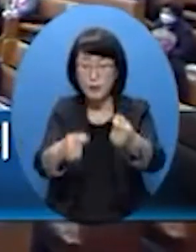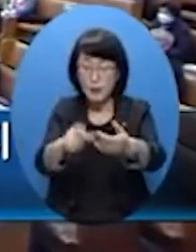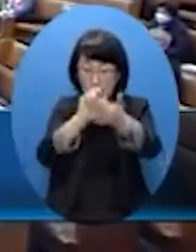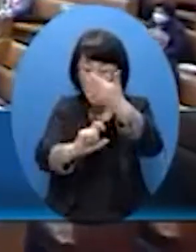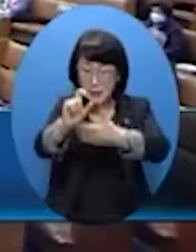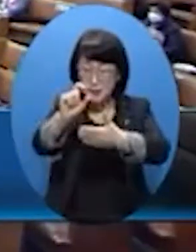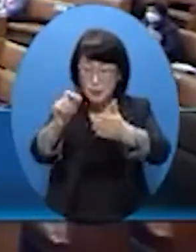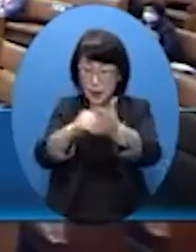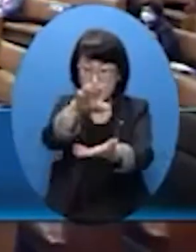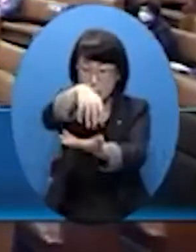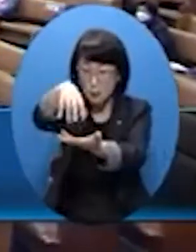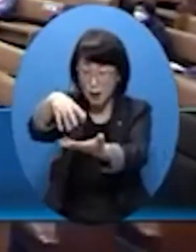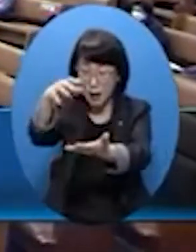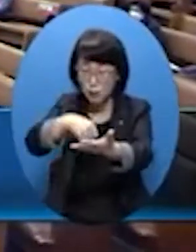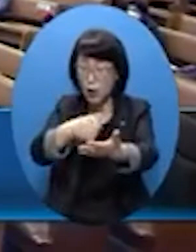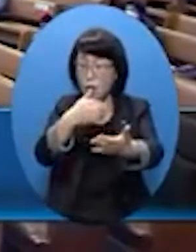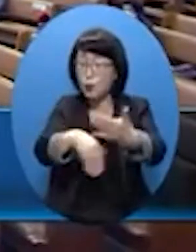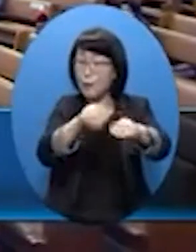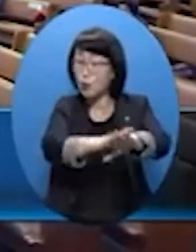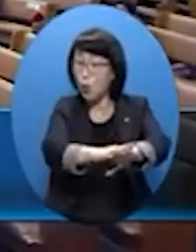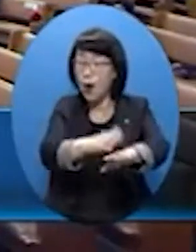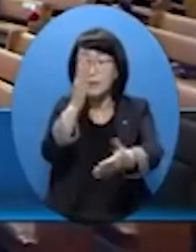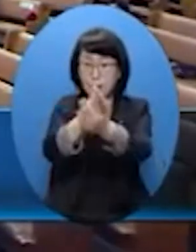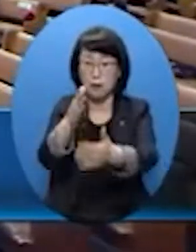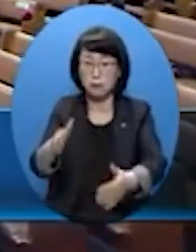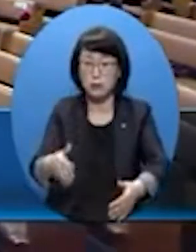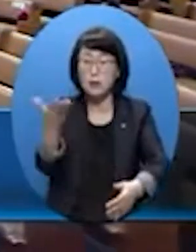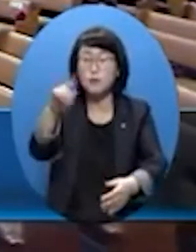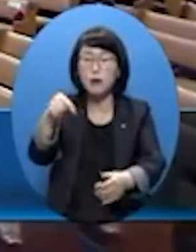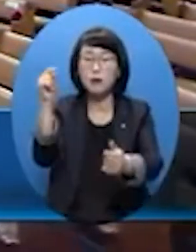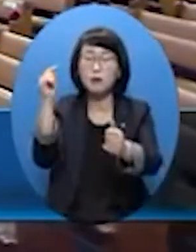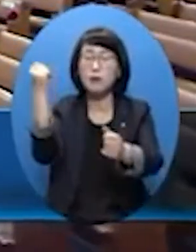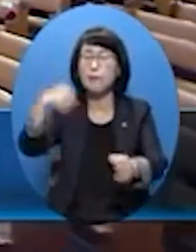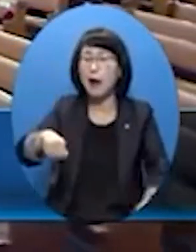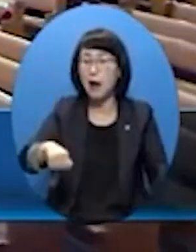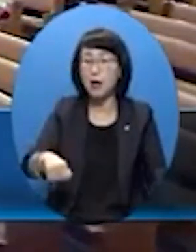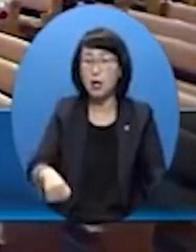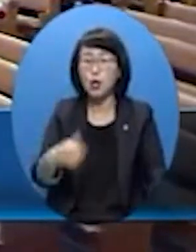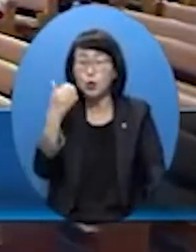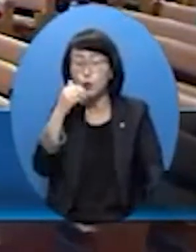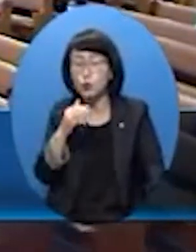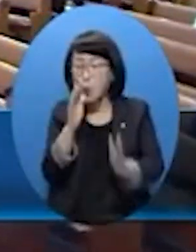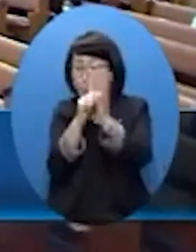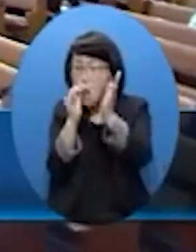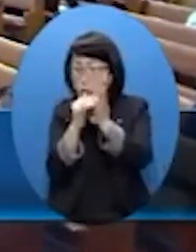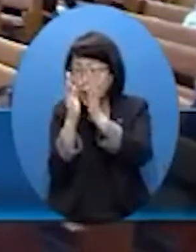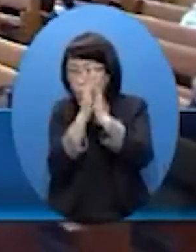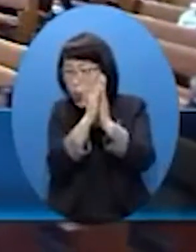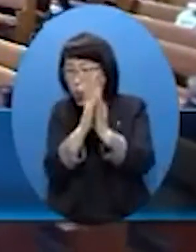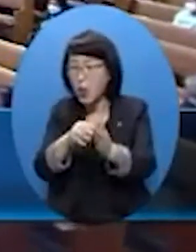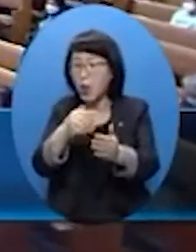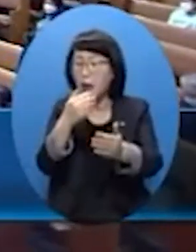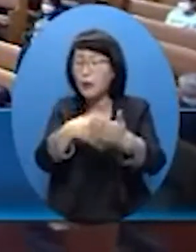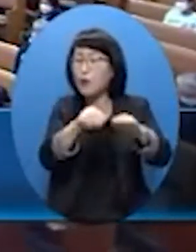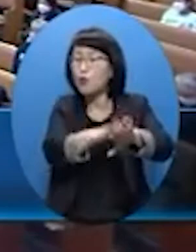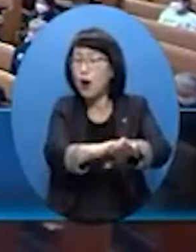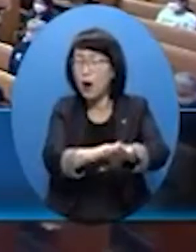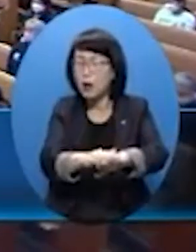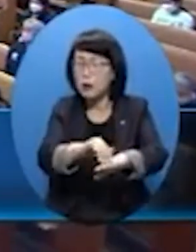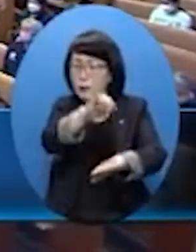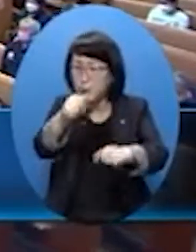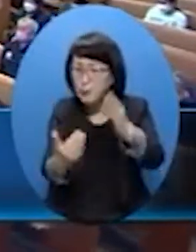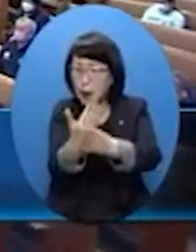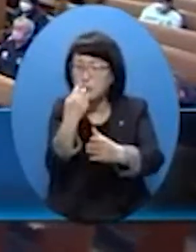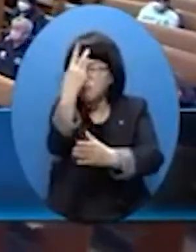말라 하였으나 그들이 모세에게 순종하지 아니하고 더러운 아침까지 두었더니 벌레가 생기고 냄새가 나더라 모세가